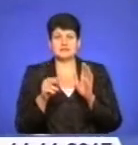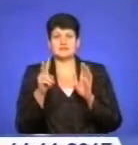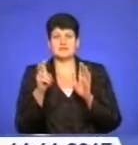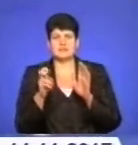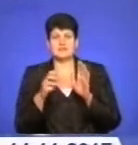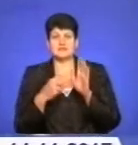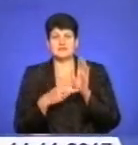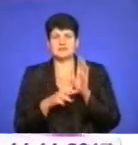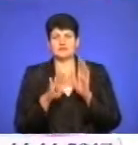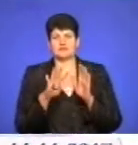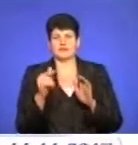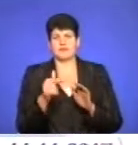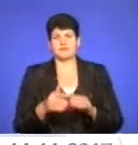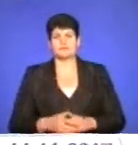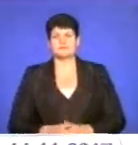7274 гривні.